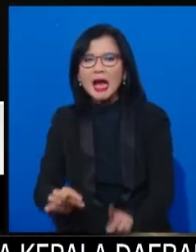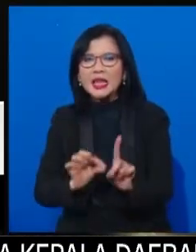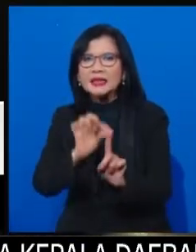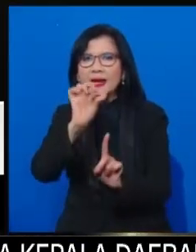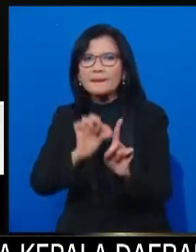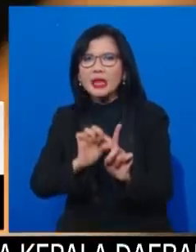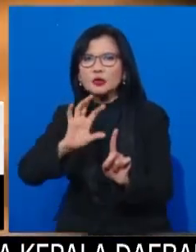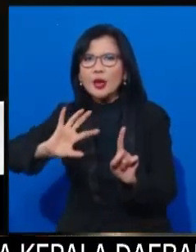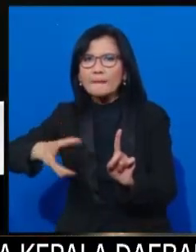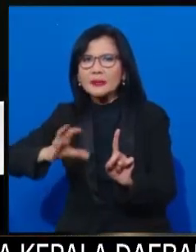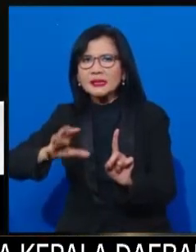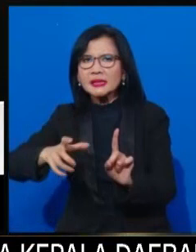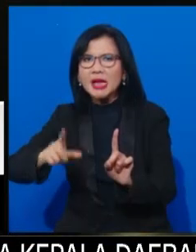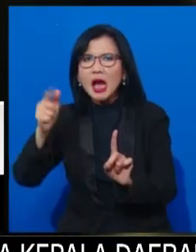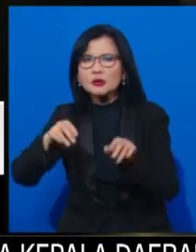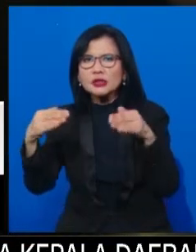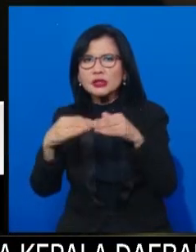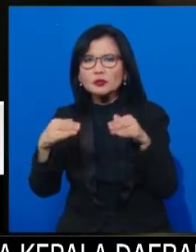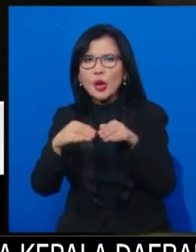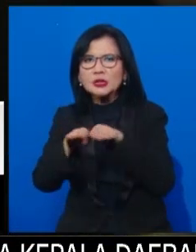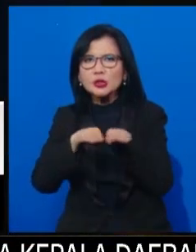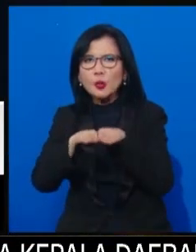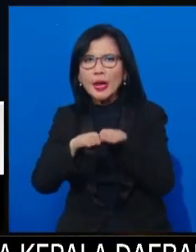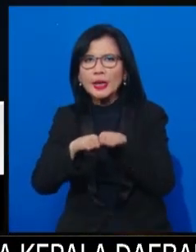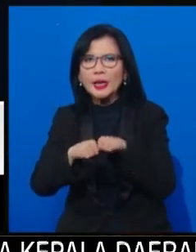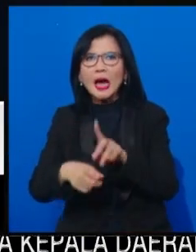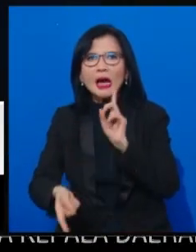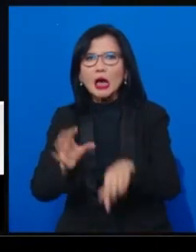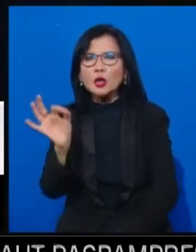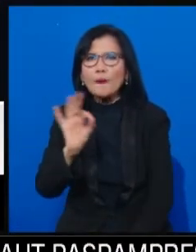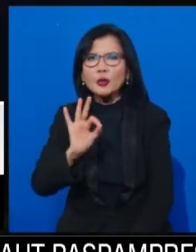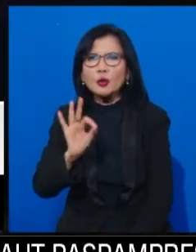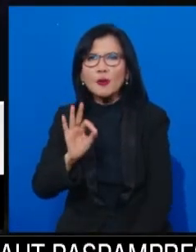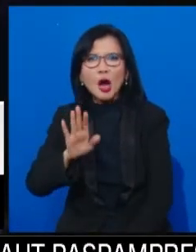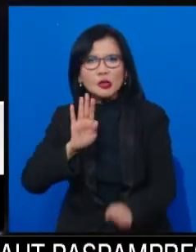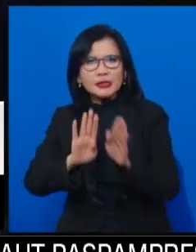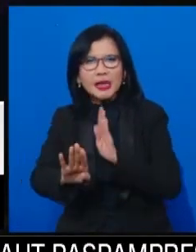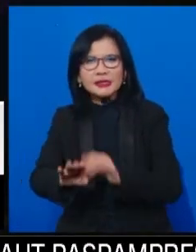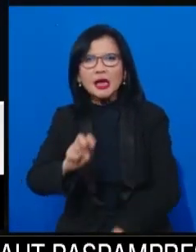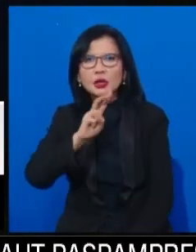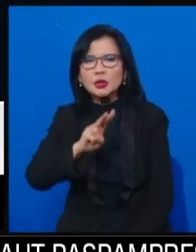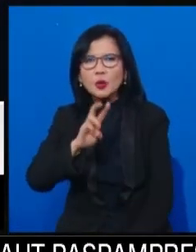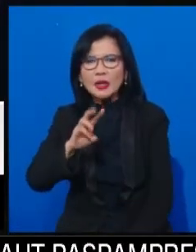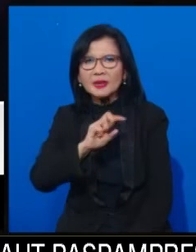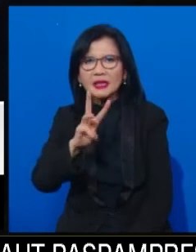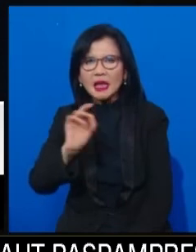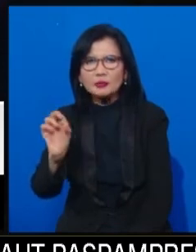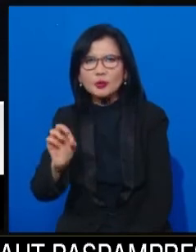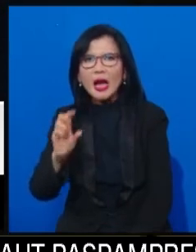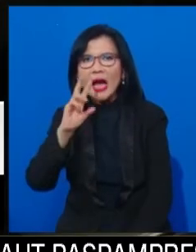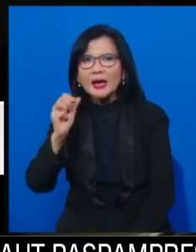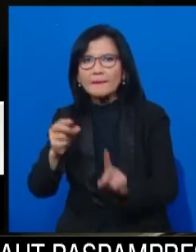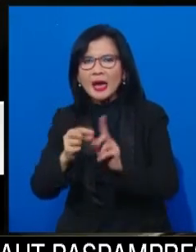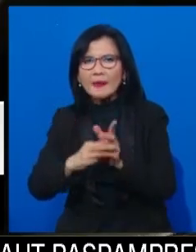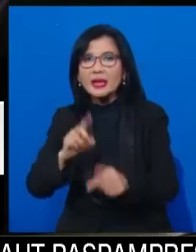mesin juga harus tercapai. Jika belum, kendaraan harus digas di 2000 hingga 3000 RPM selama 1 menit.